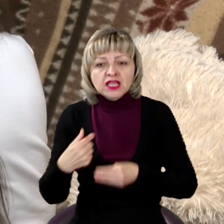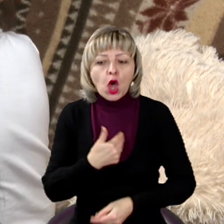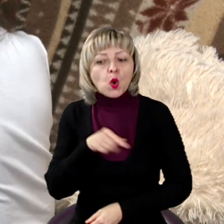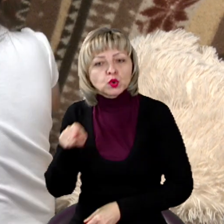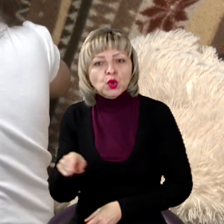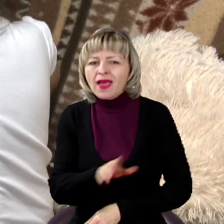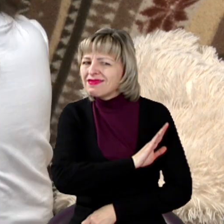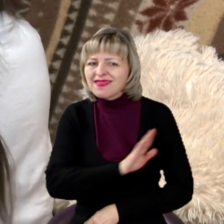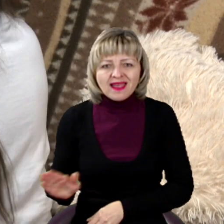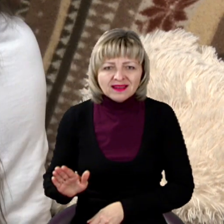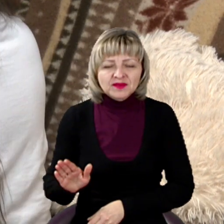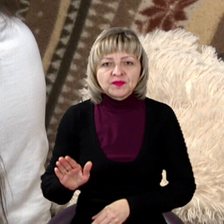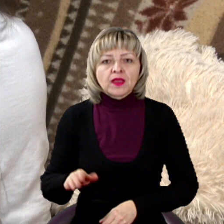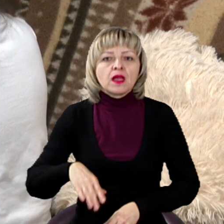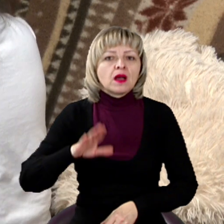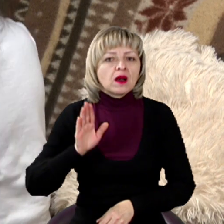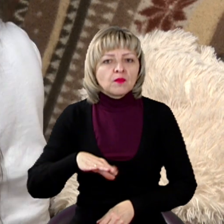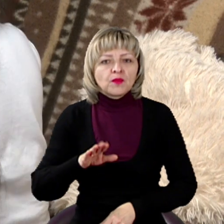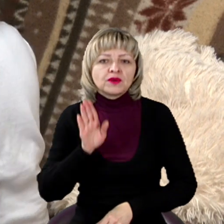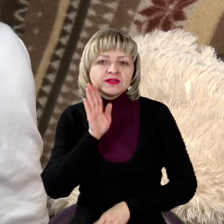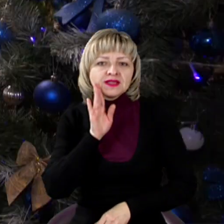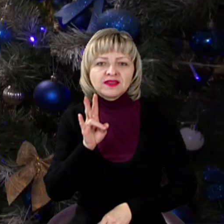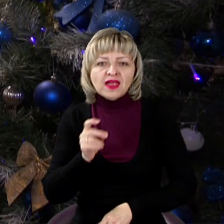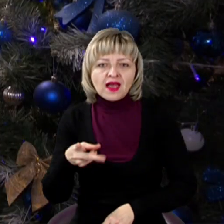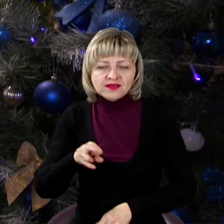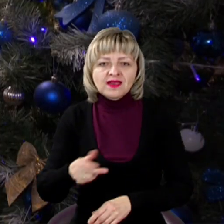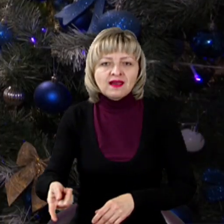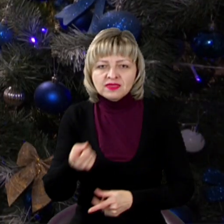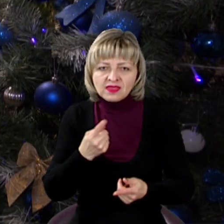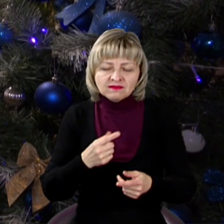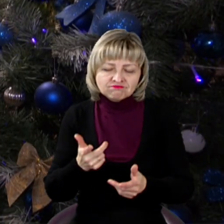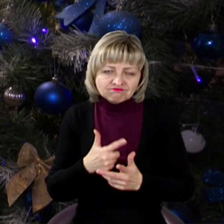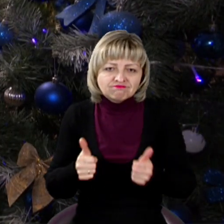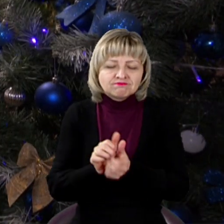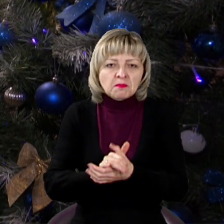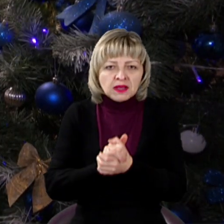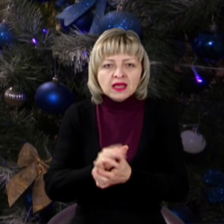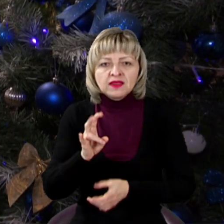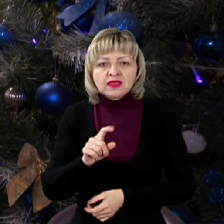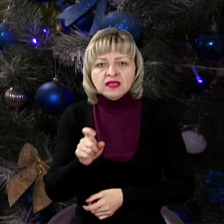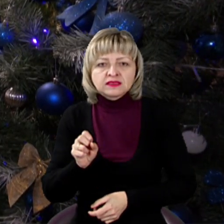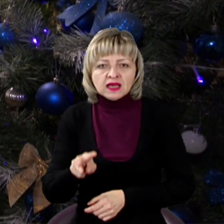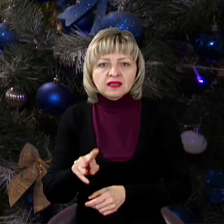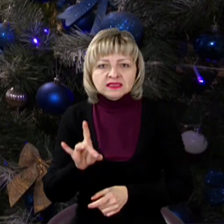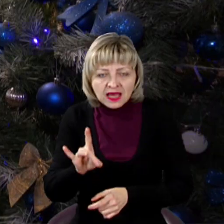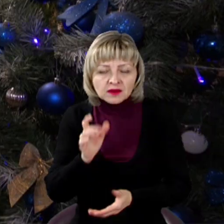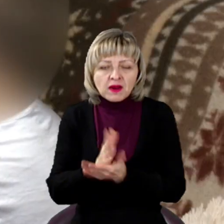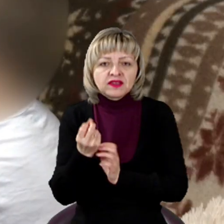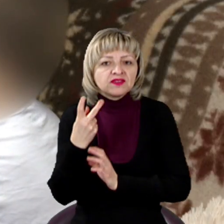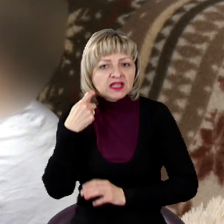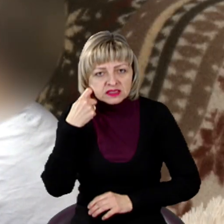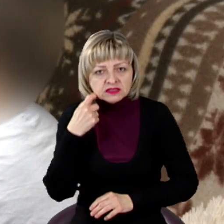він каже, нєт, ну потім Надюха нас мирить. Назару 12, він теж під патронатом сім'ї